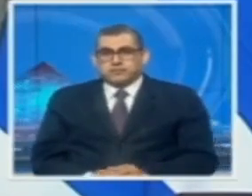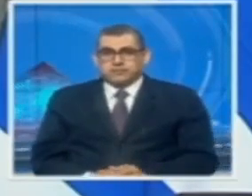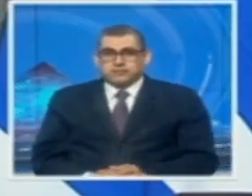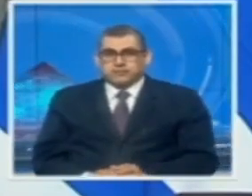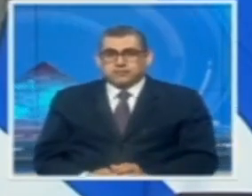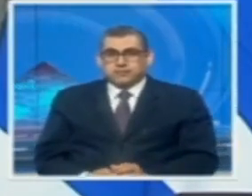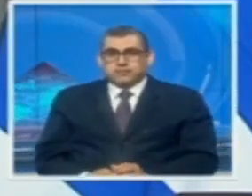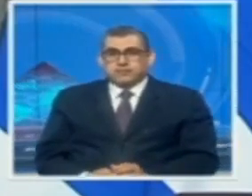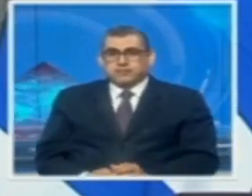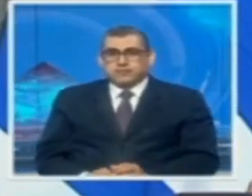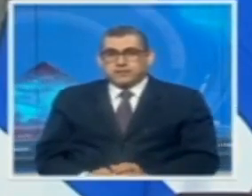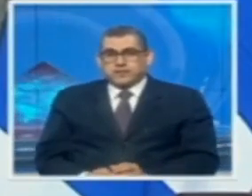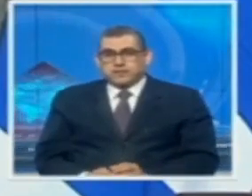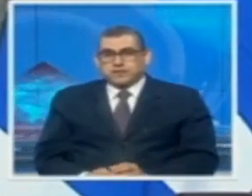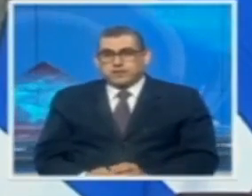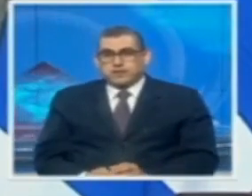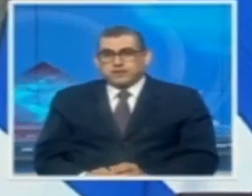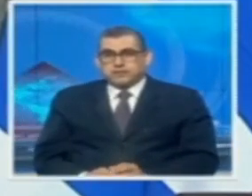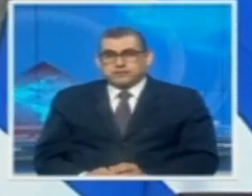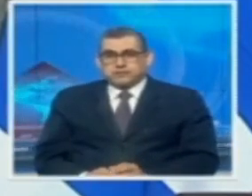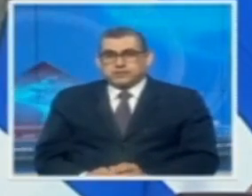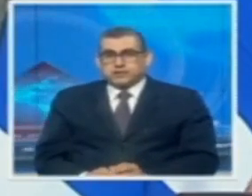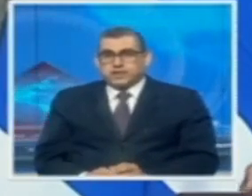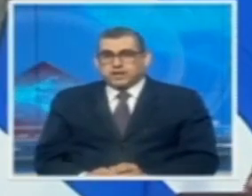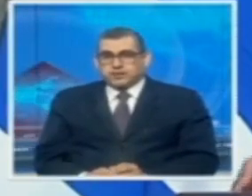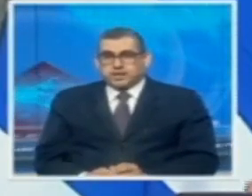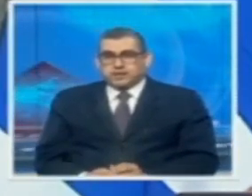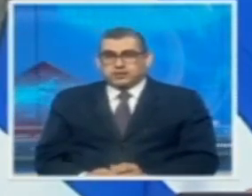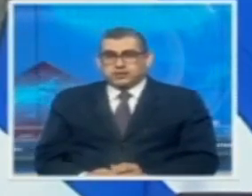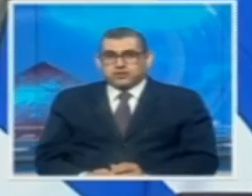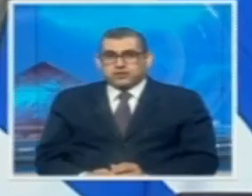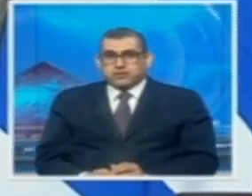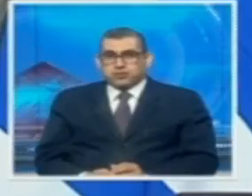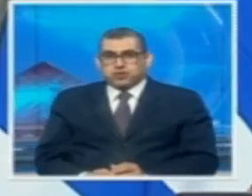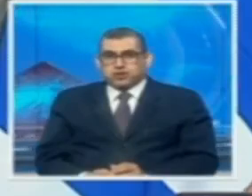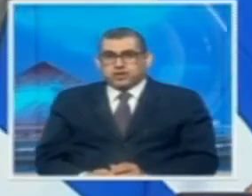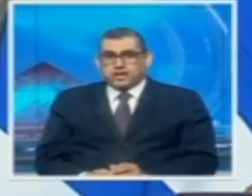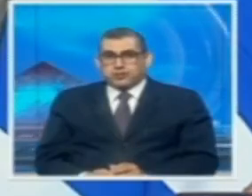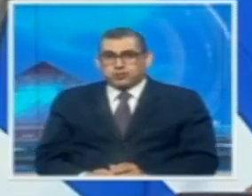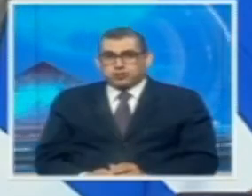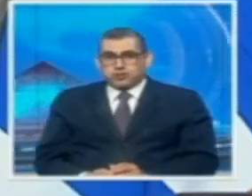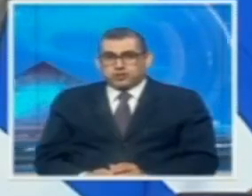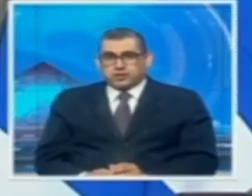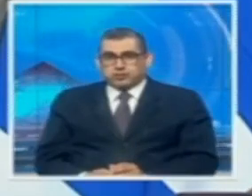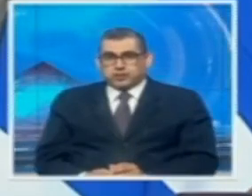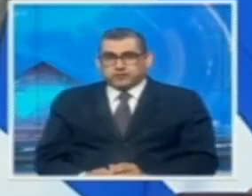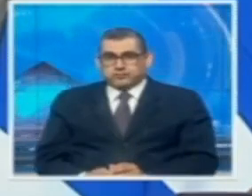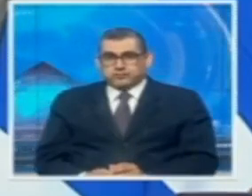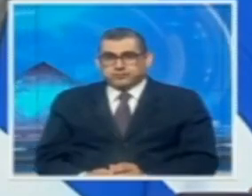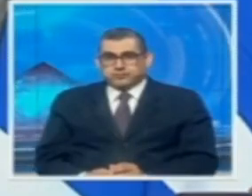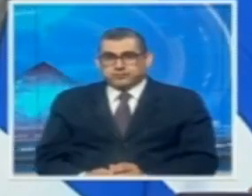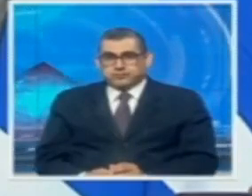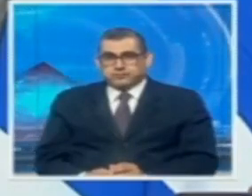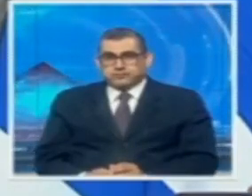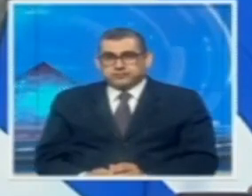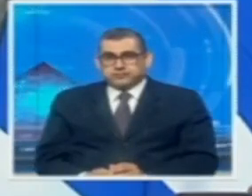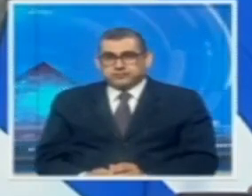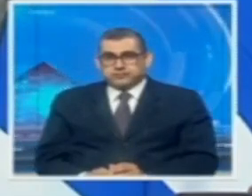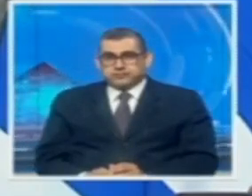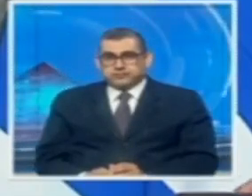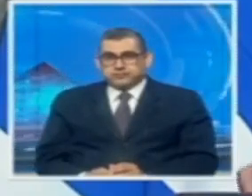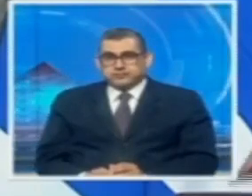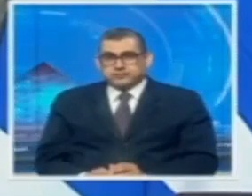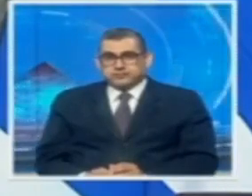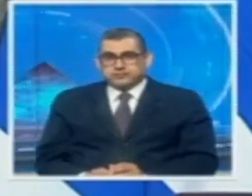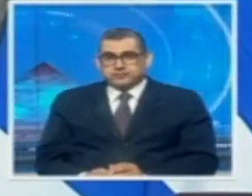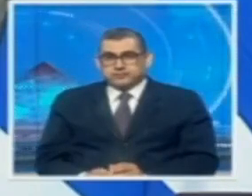لدعم هذه العلاقات العظيمة مع مصر العظيمة، ولكن في ليس فقط على